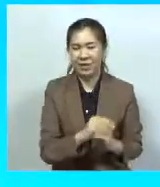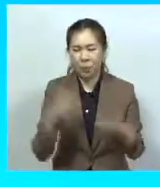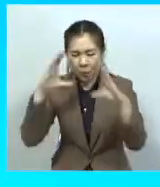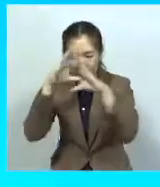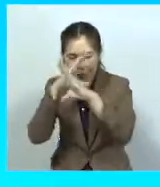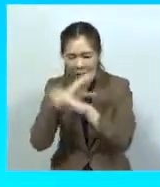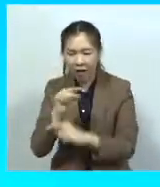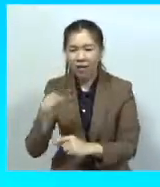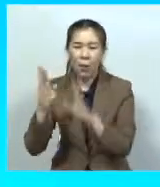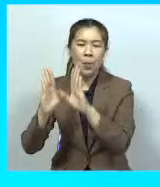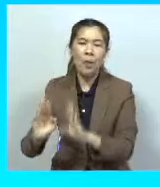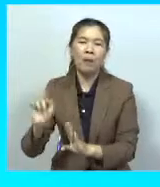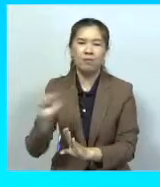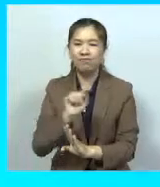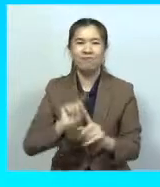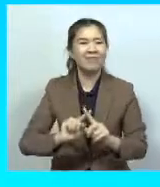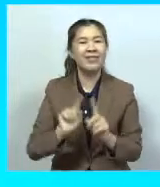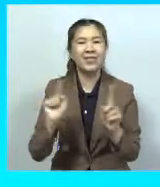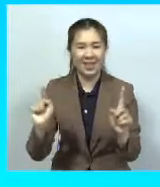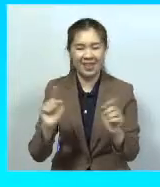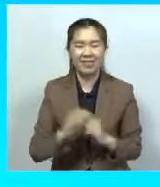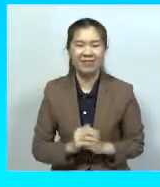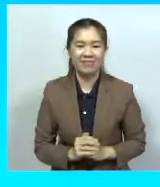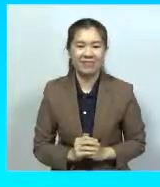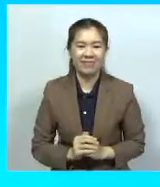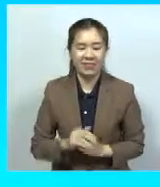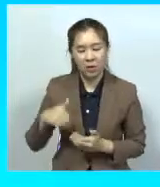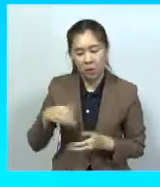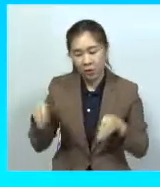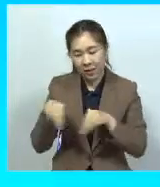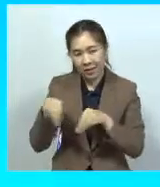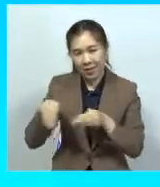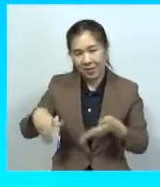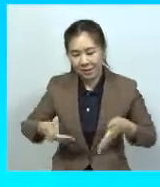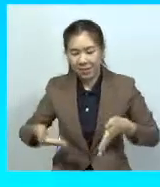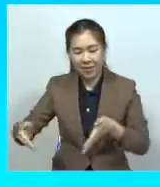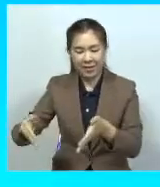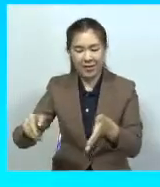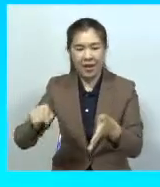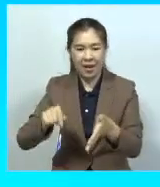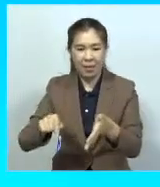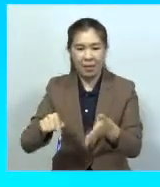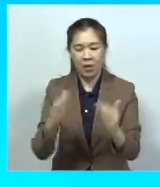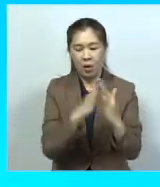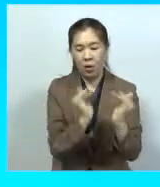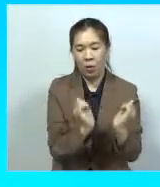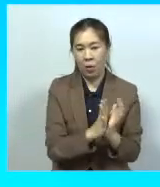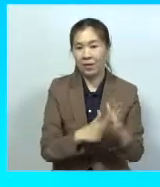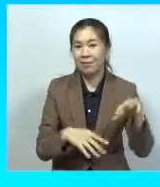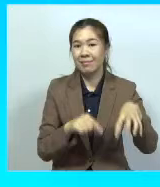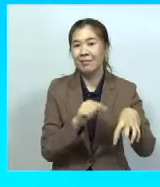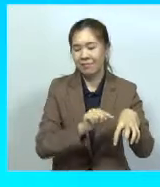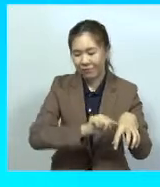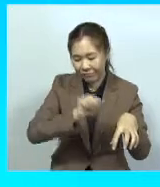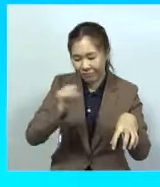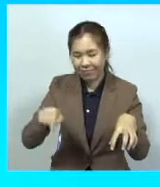มได้บรรยากาศอีก1แบบนะคะแล้วบริเวณลานสแกกรังริมแม่น้ำสแกกรังเนี่ยก็อยู่ตรงข้ามกับวัดโบสถ์กิจกรรม